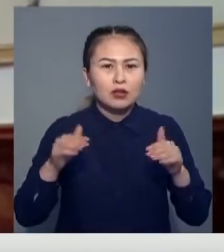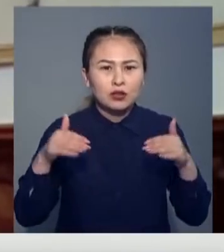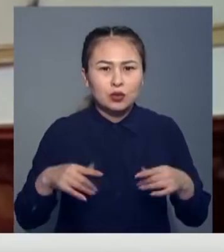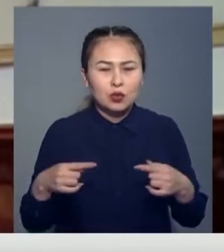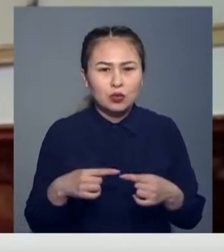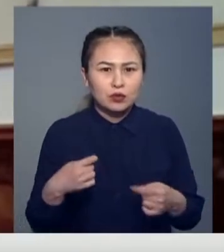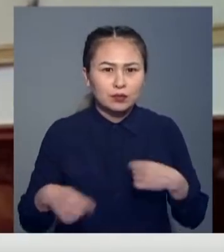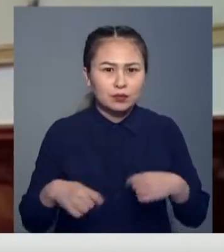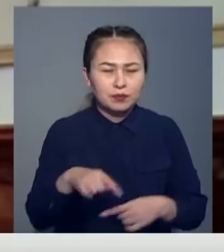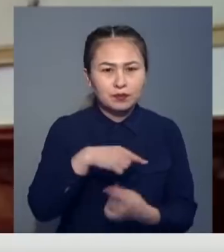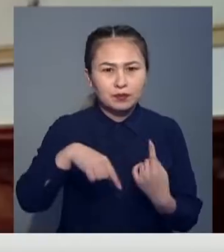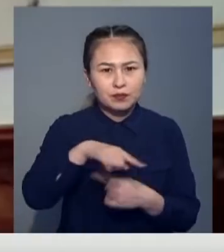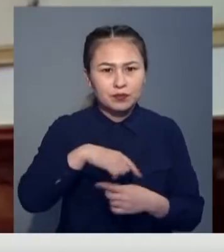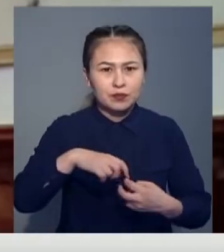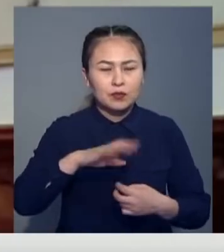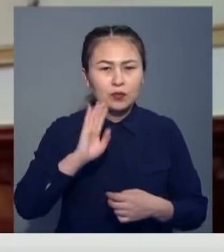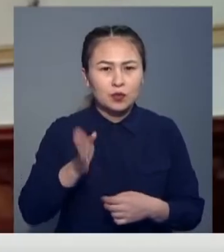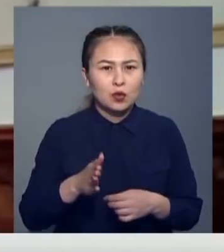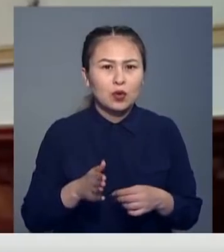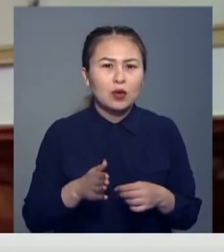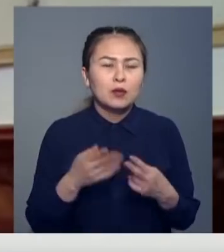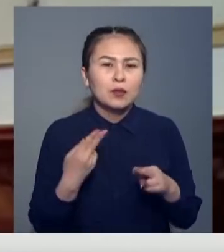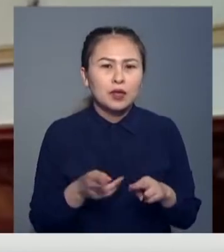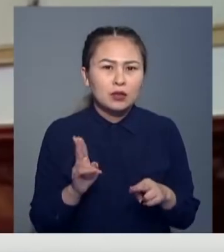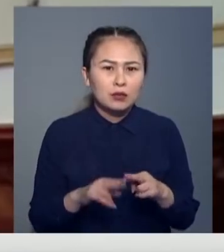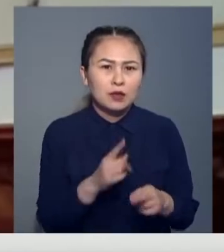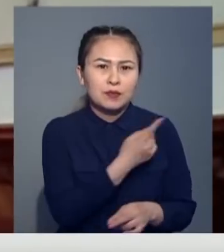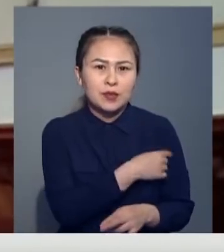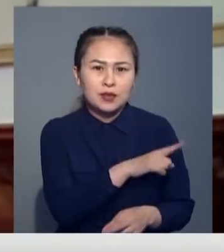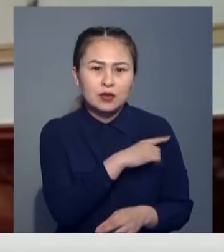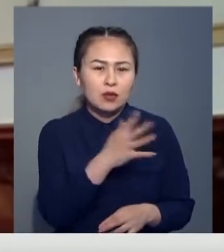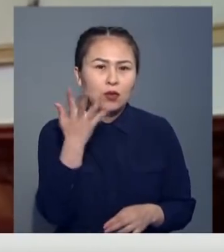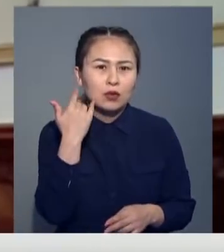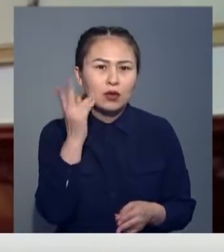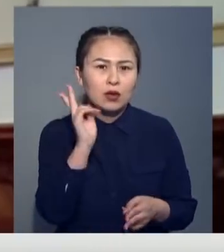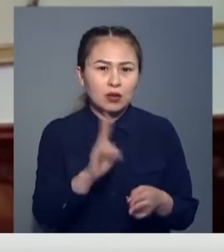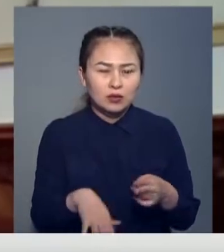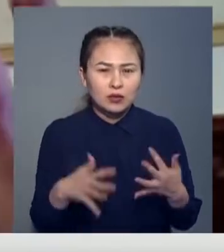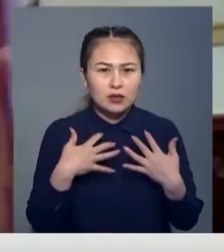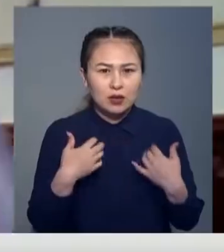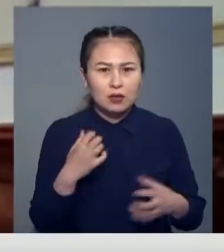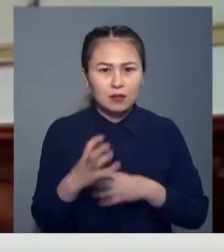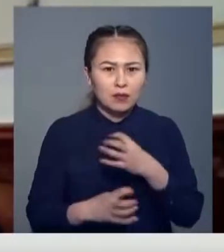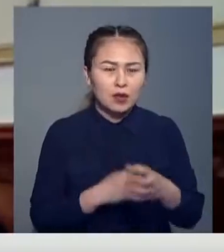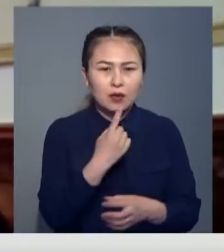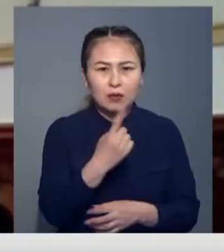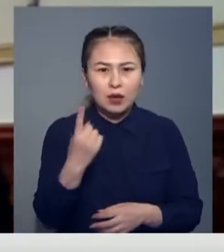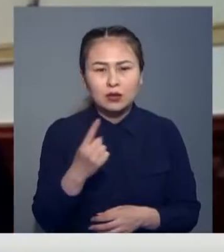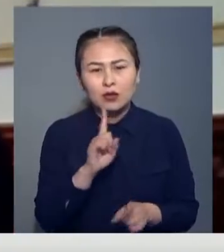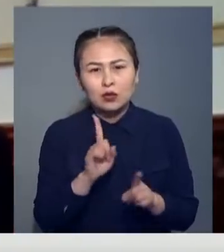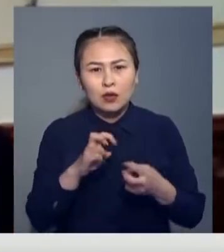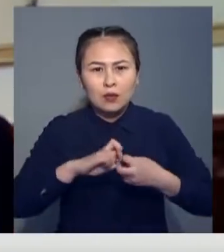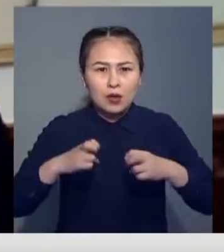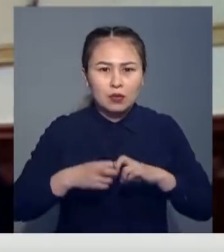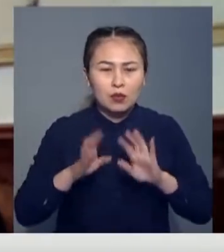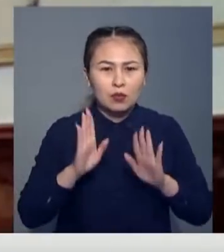сауда жасап қажетті тауар мен қызметті жеткізу болып отыр. Сондықтан медициналық дағдарыс аяқталғаннан кейін әлем елдерінің бір-біріне алыс берісінің нәтижесінде